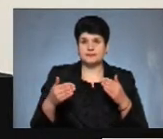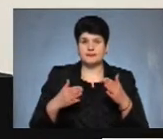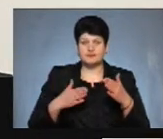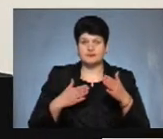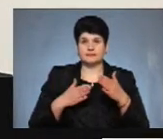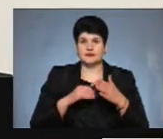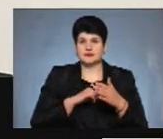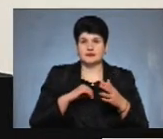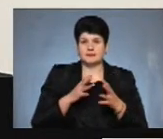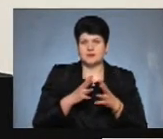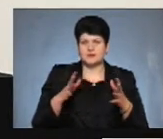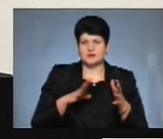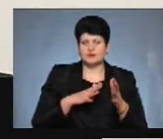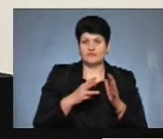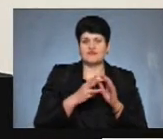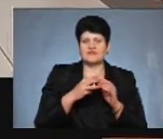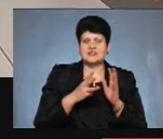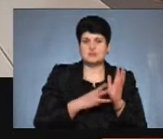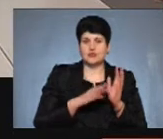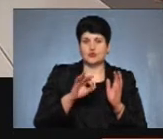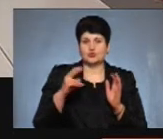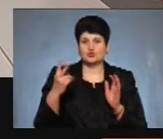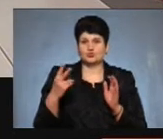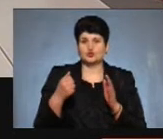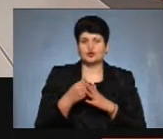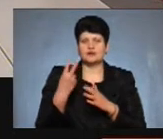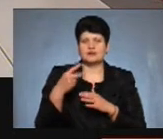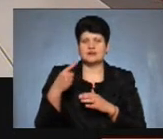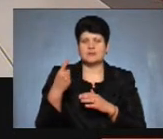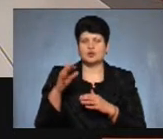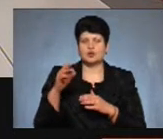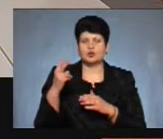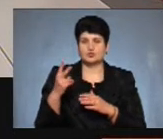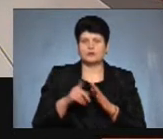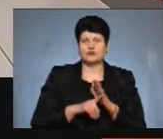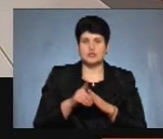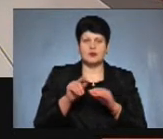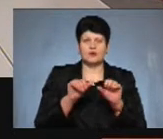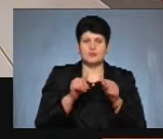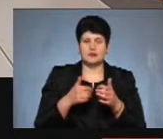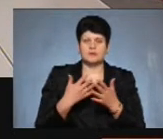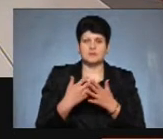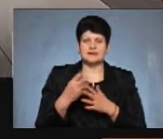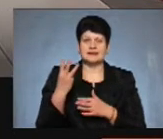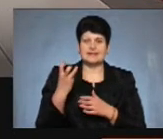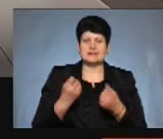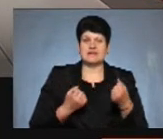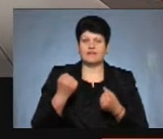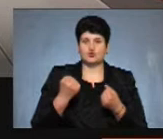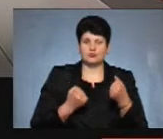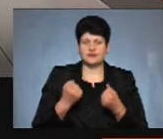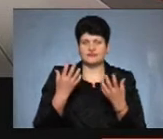припав якраз з 18.02 по 21.02, де ми почали оформляти порядка 300 автомобілів за